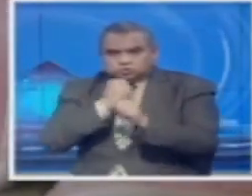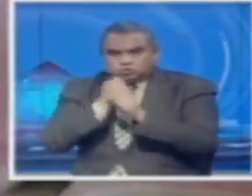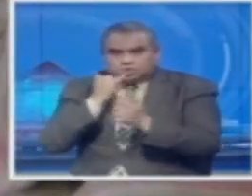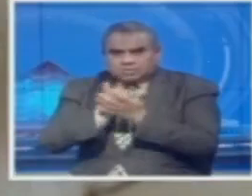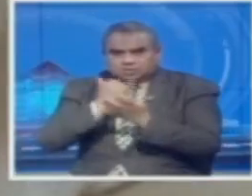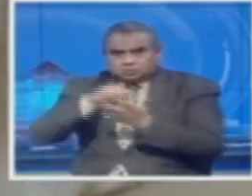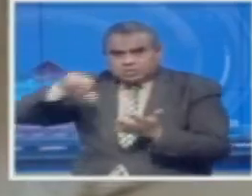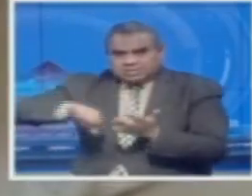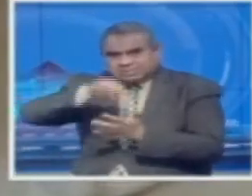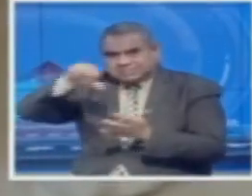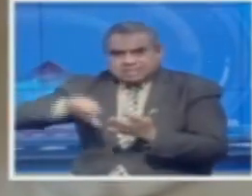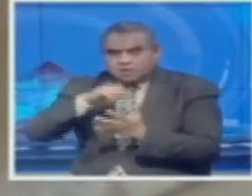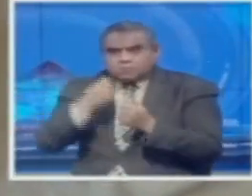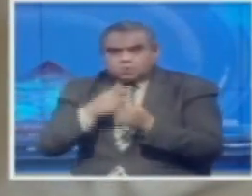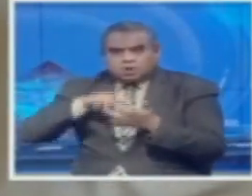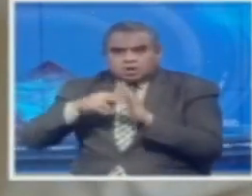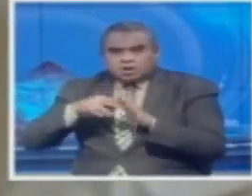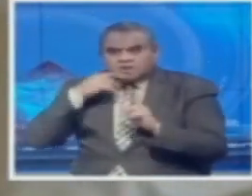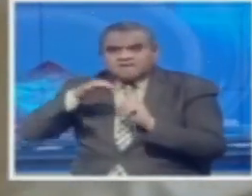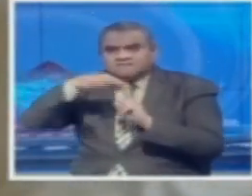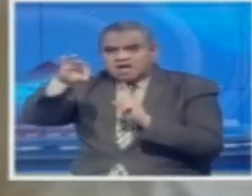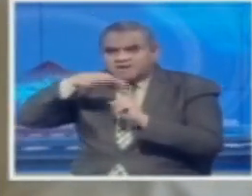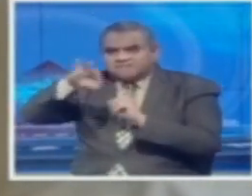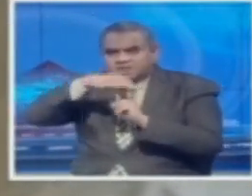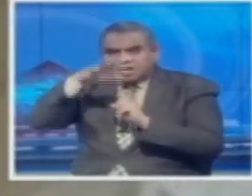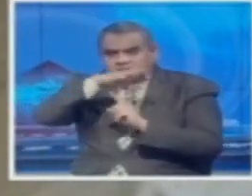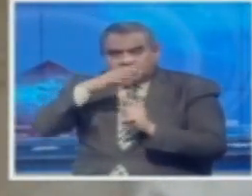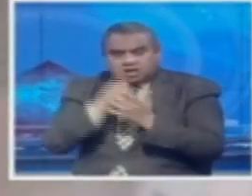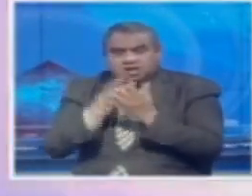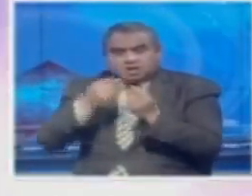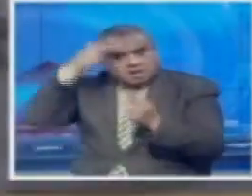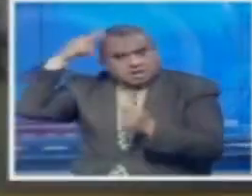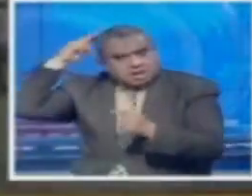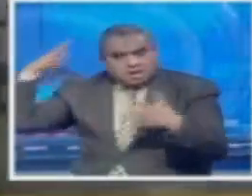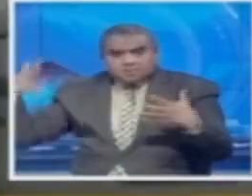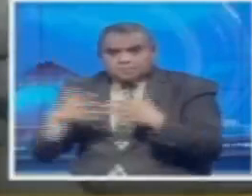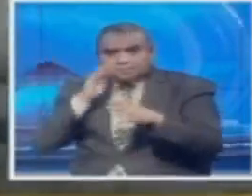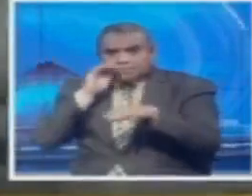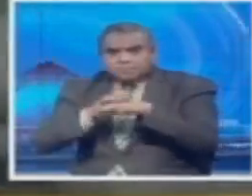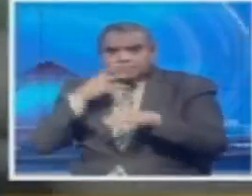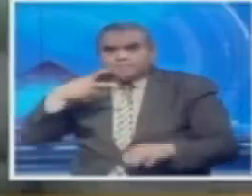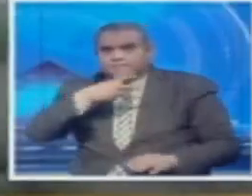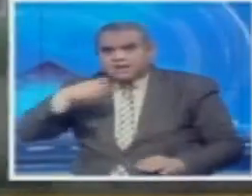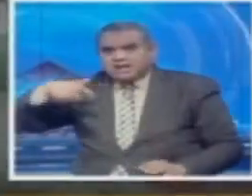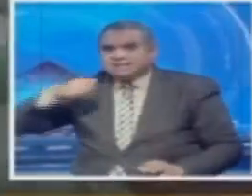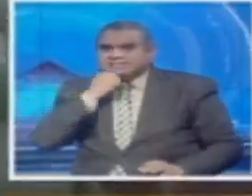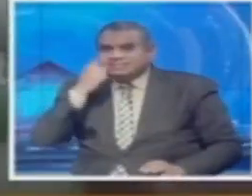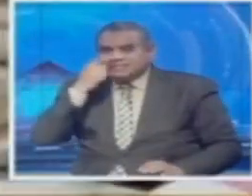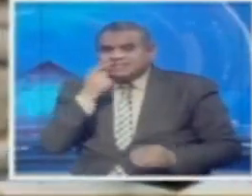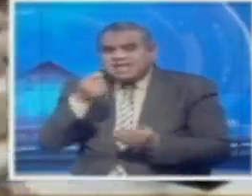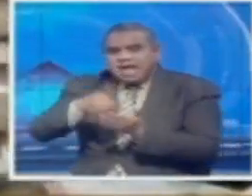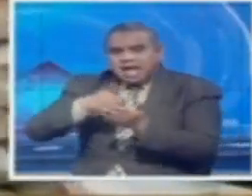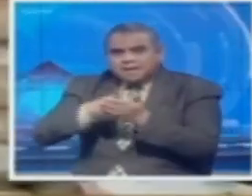والتجارة بالتنسيق مع فروعها الجغرافية بمديريات الأمن وقطاع الأمن العام عن ضبط 260 طن أقماح